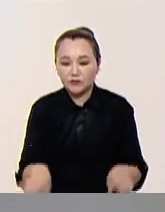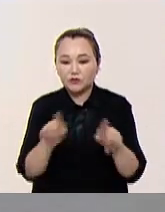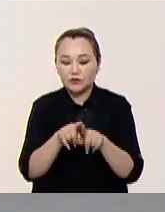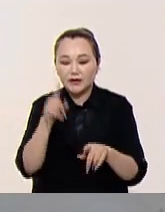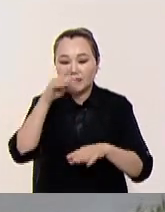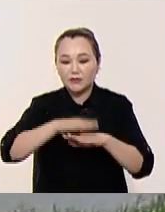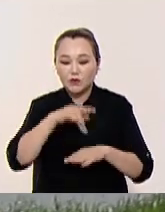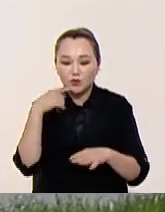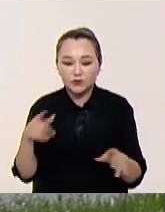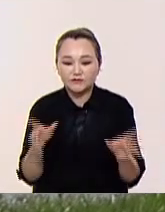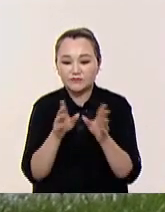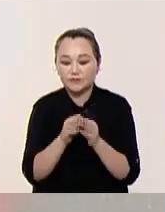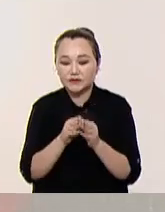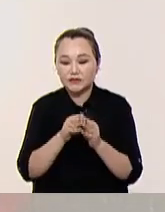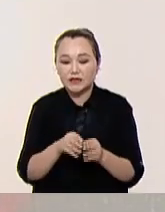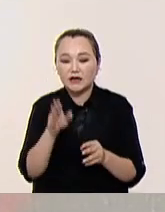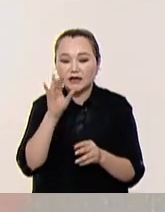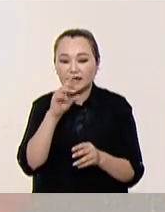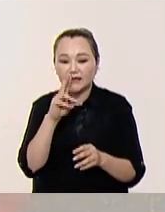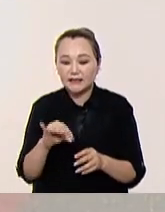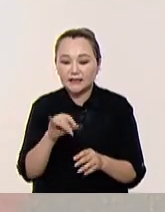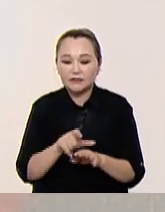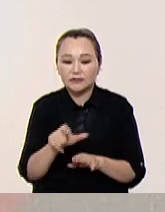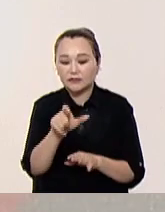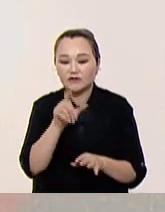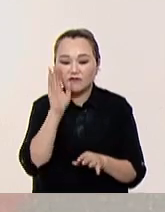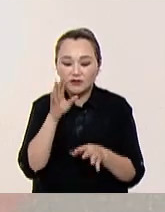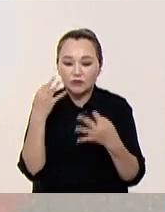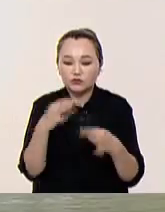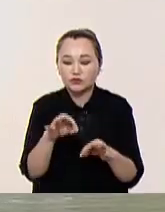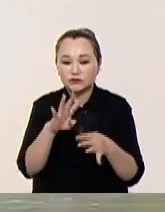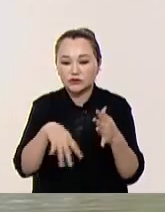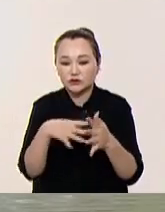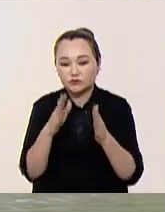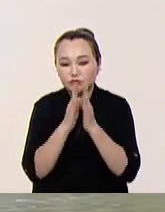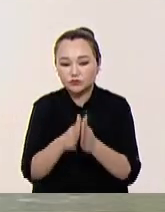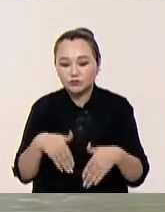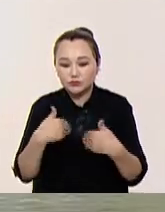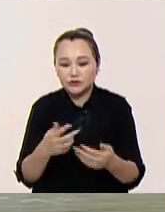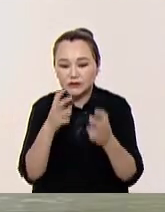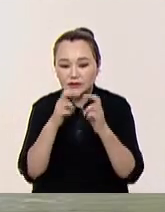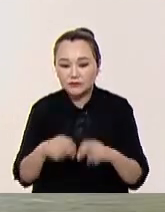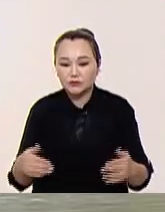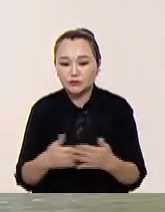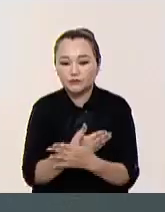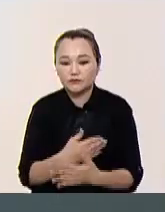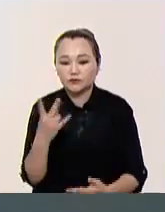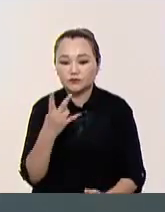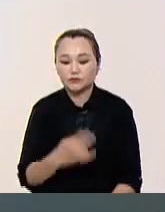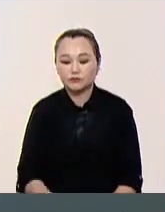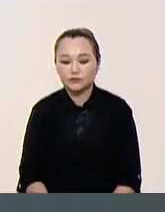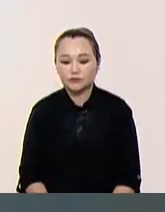Сондай-ақ әкім Ресеймен бірлесіп, Ириклин су қоймасының су жіберу тәртібін қарастыруды ұсынды. Жұлдыз Тілеухан, Дидар